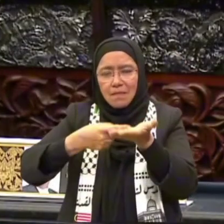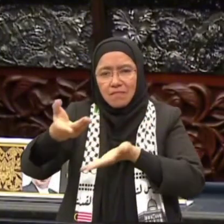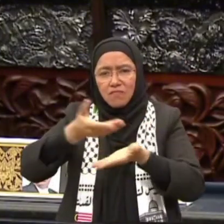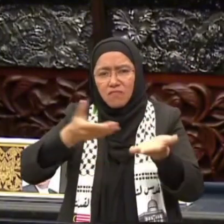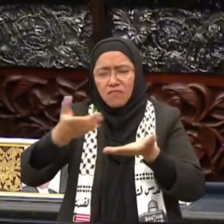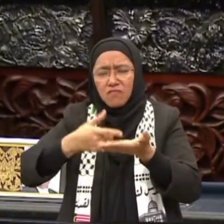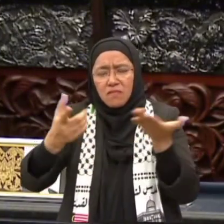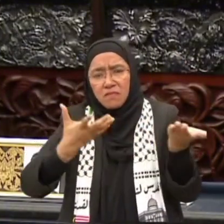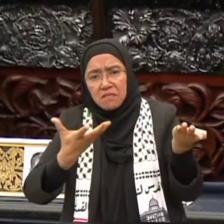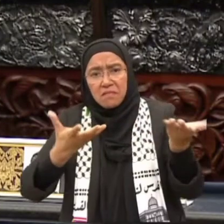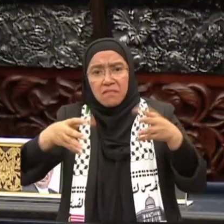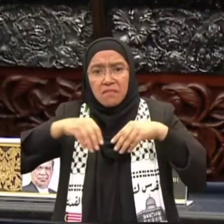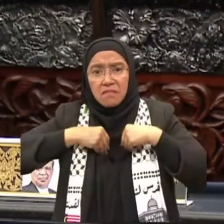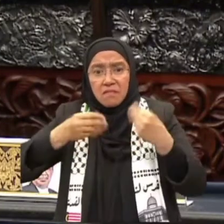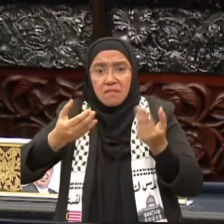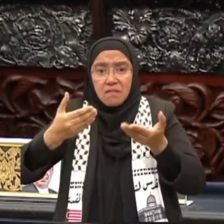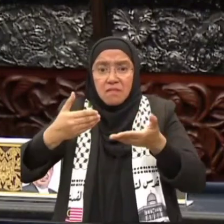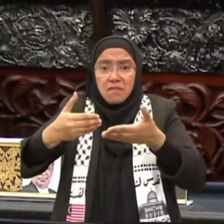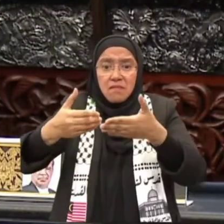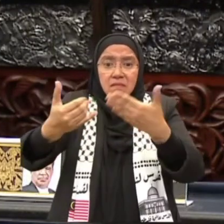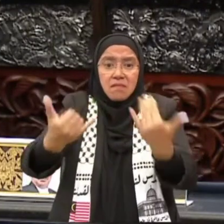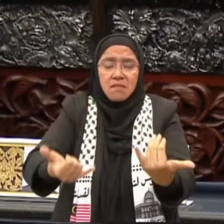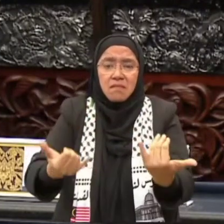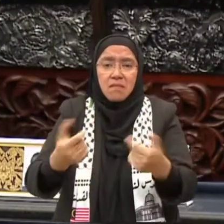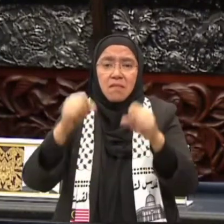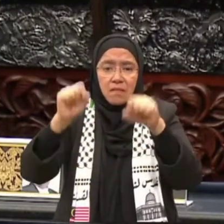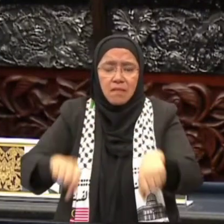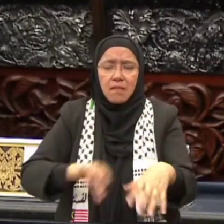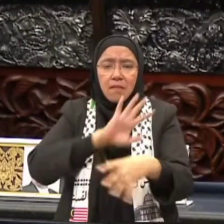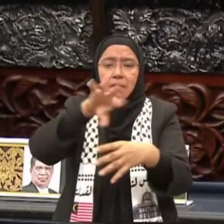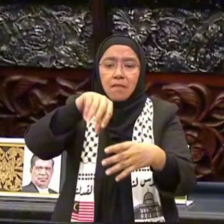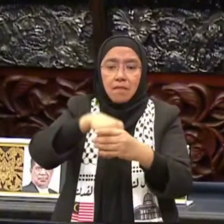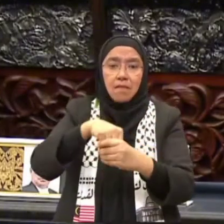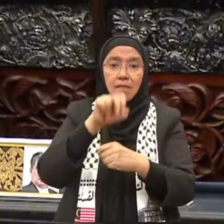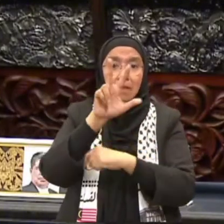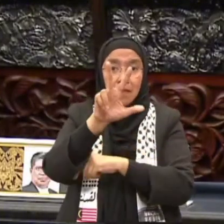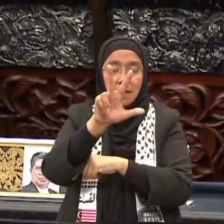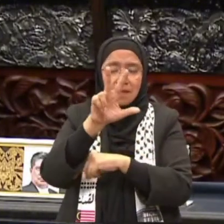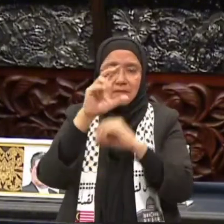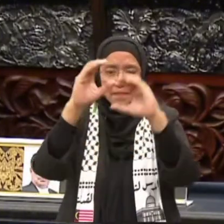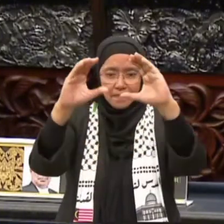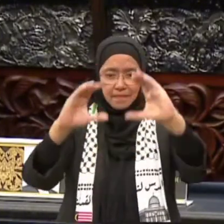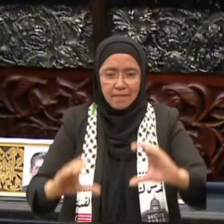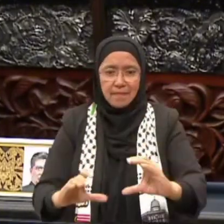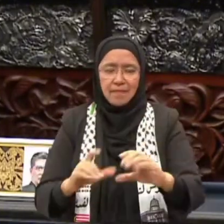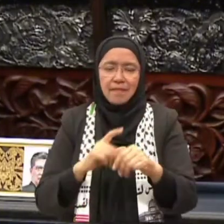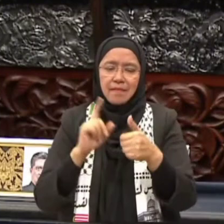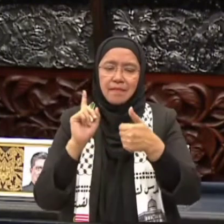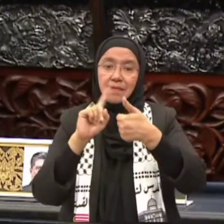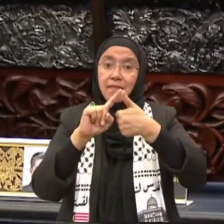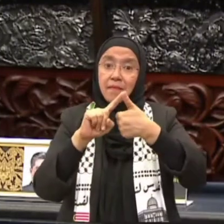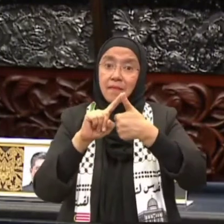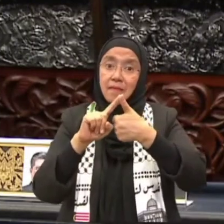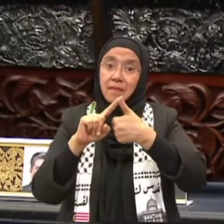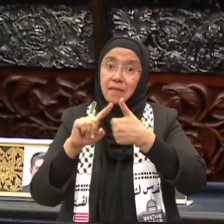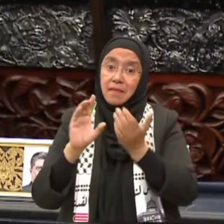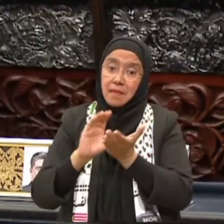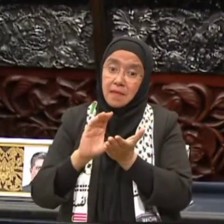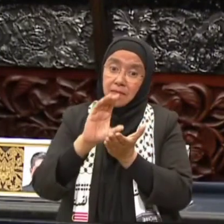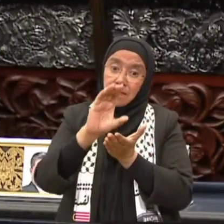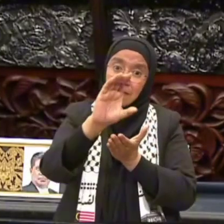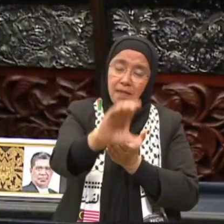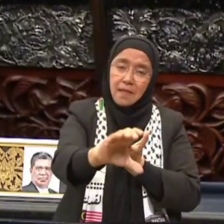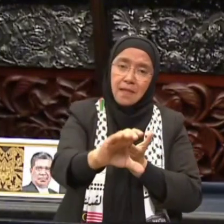boleh dirangkumkan kepada tiga kaedah berikut. Pertama, pemberian subsidi secara